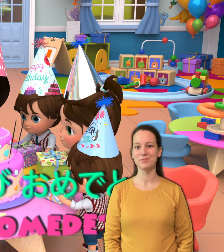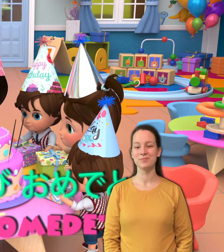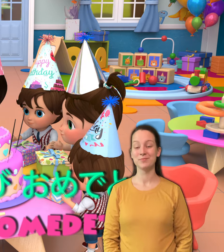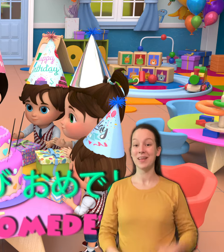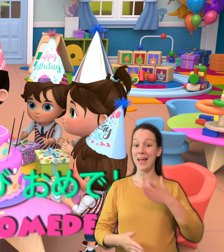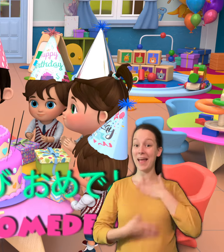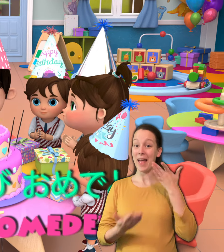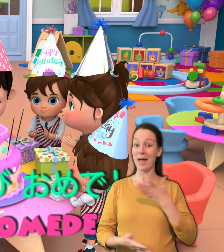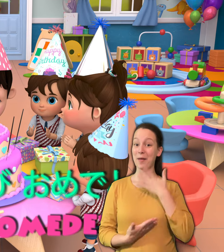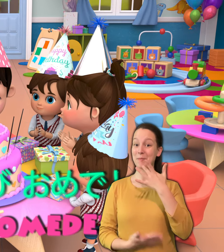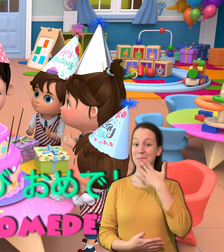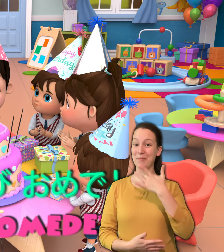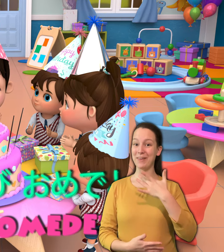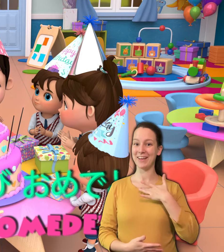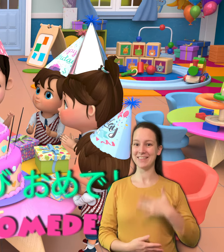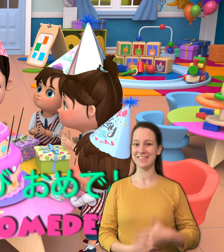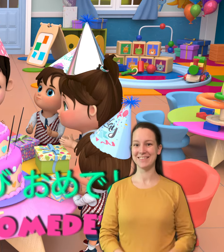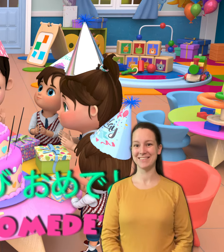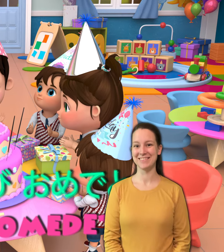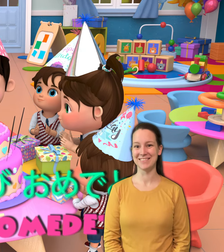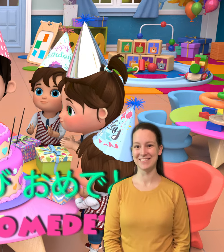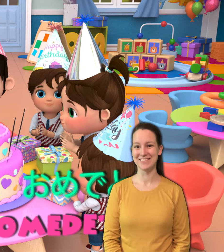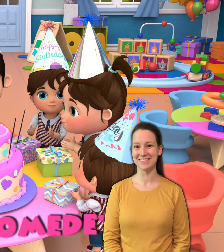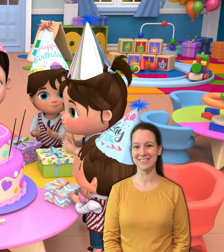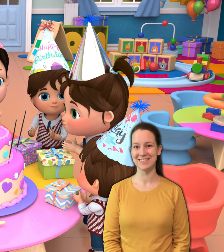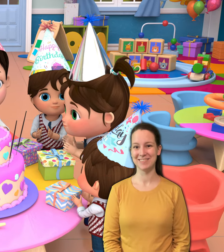ビンゴ誕生日おめでとう